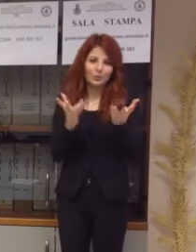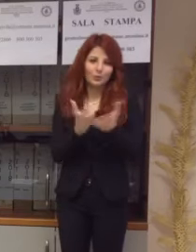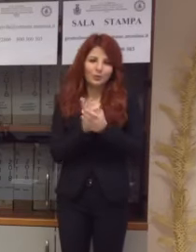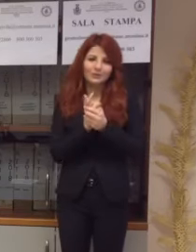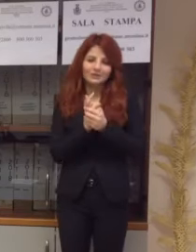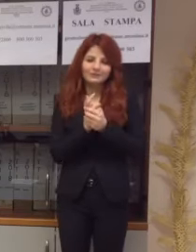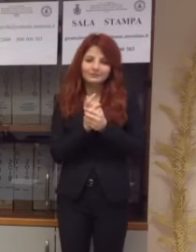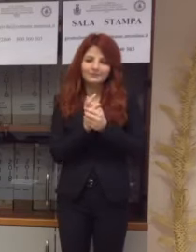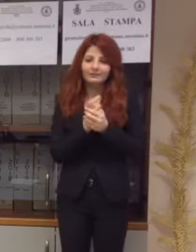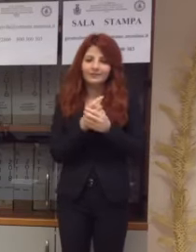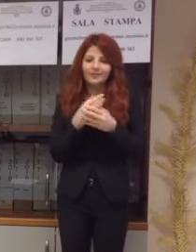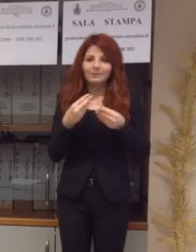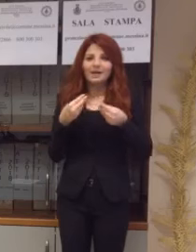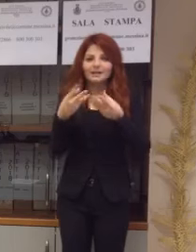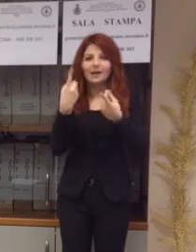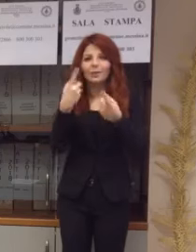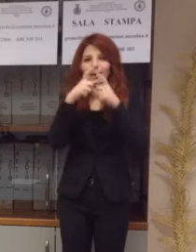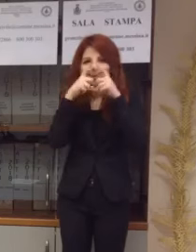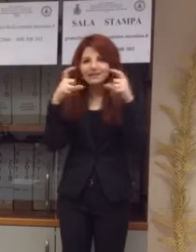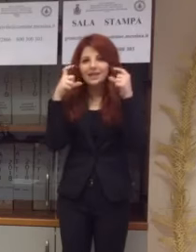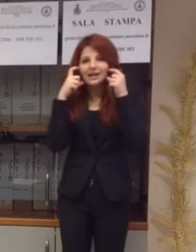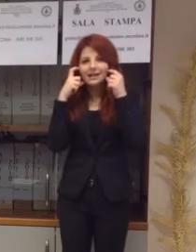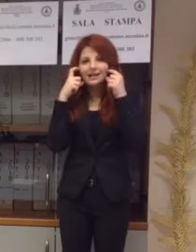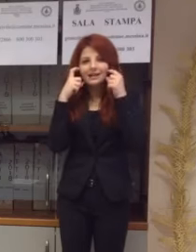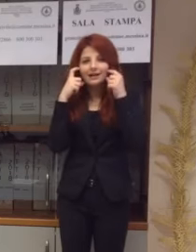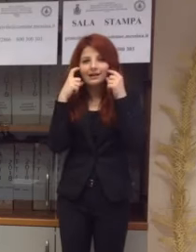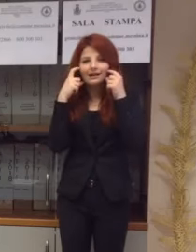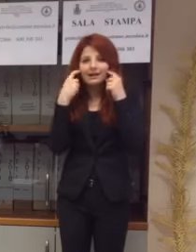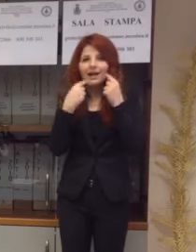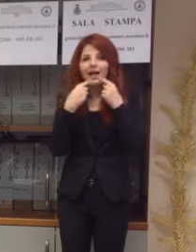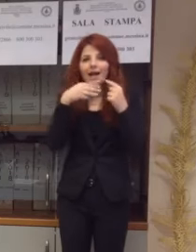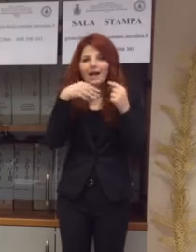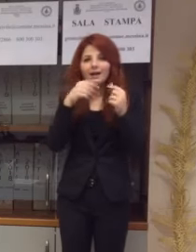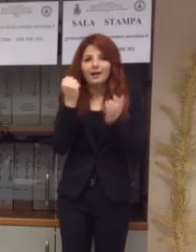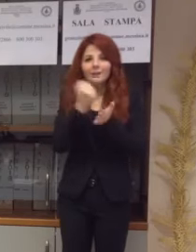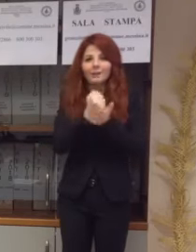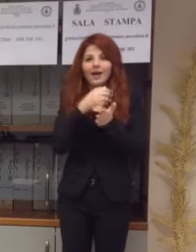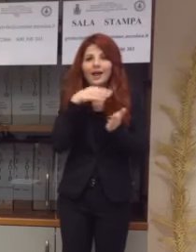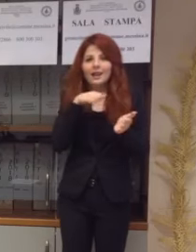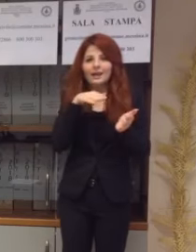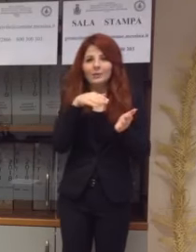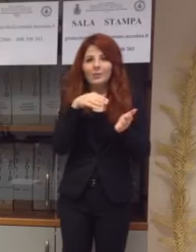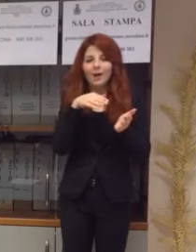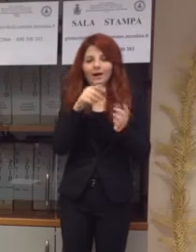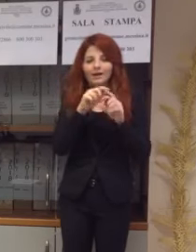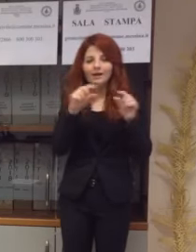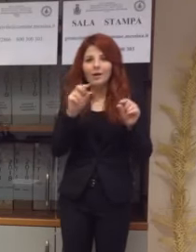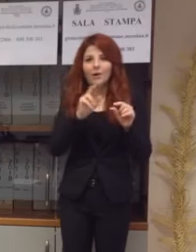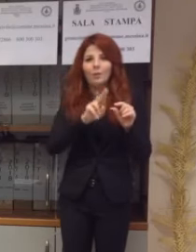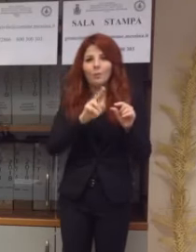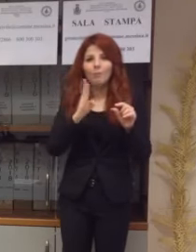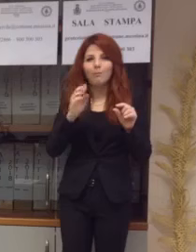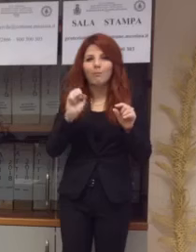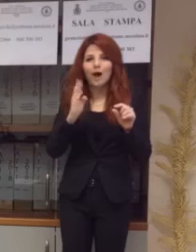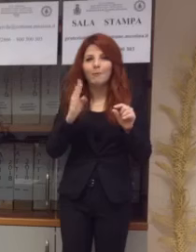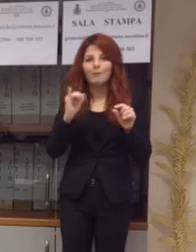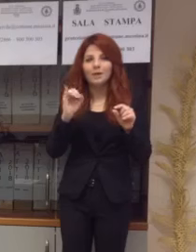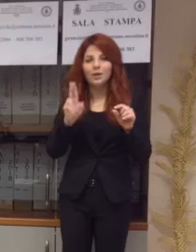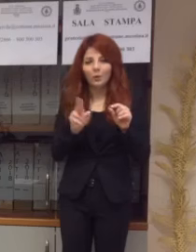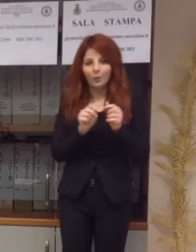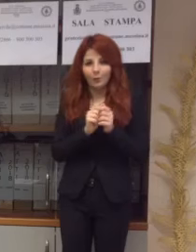una mascherina personalizzata con la linguaccia, con scritto un babbio, e l'ho messa in palio, e così almeno l'abbiamo attribuita. E